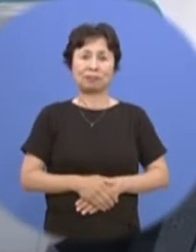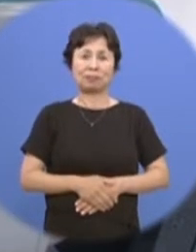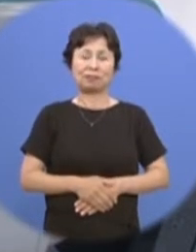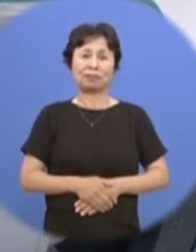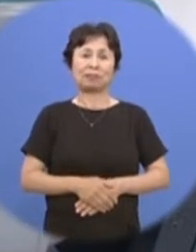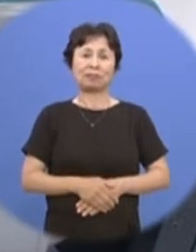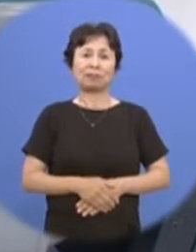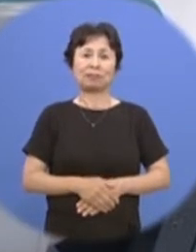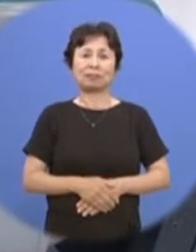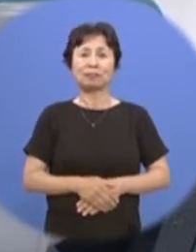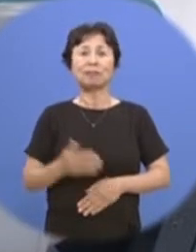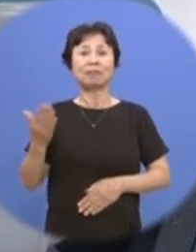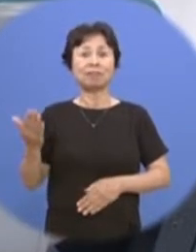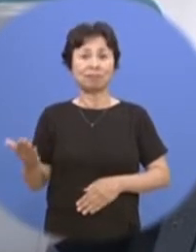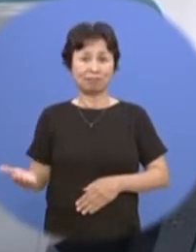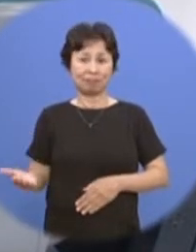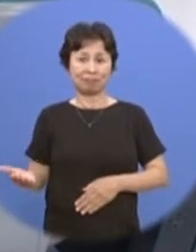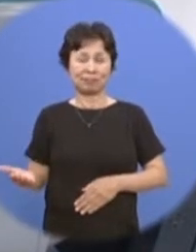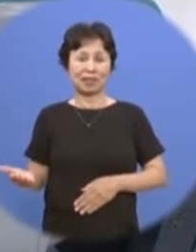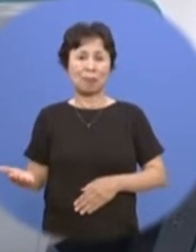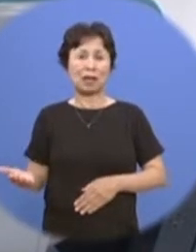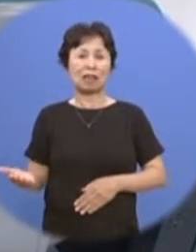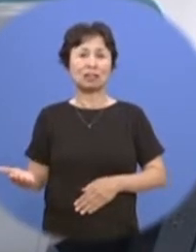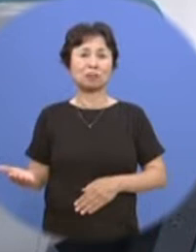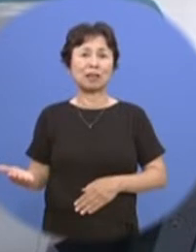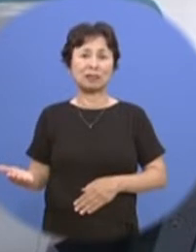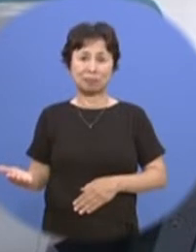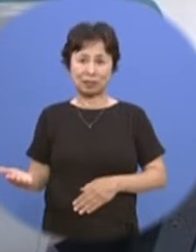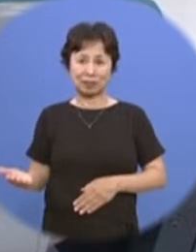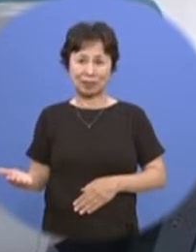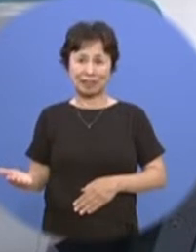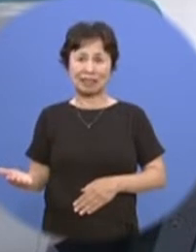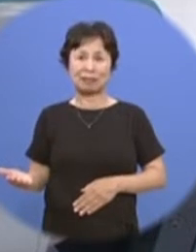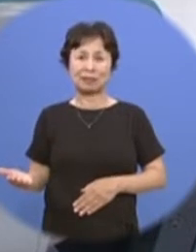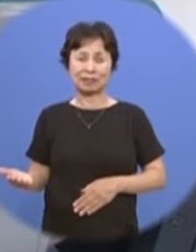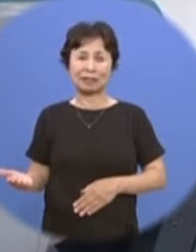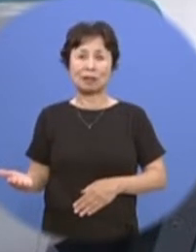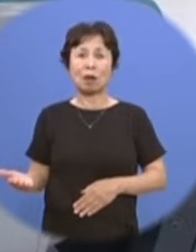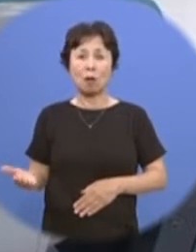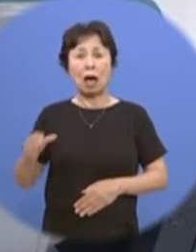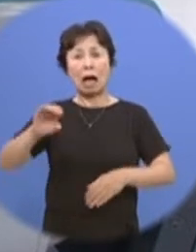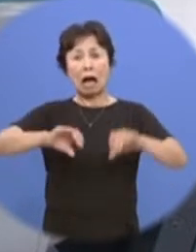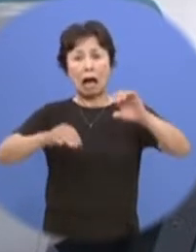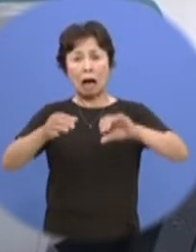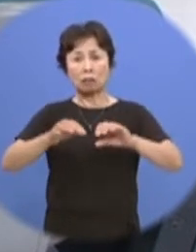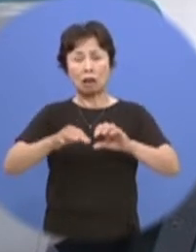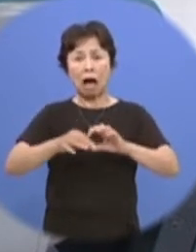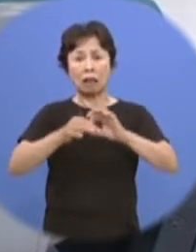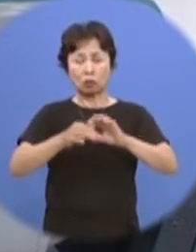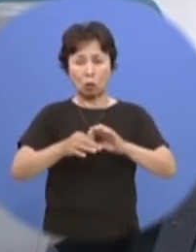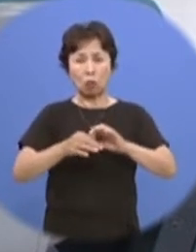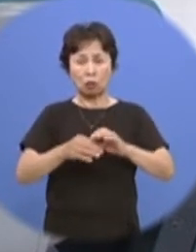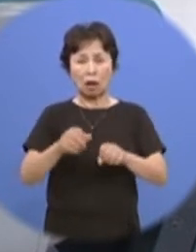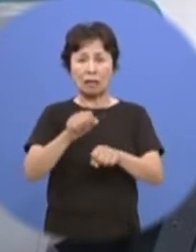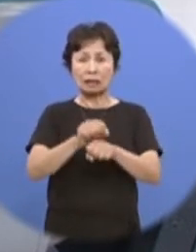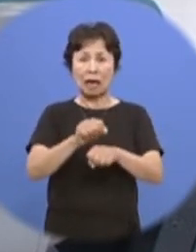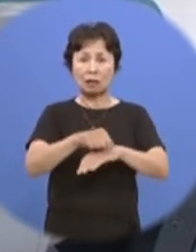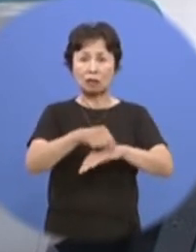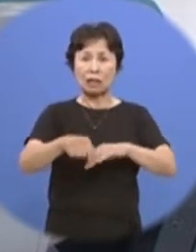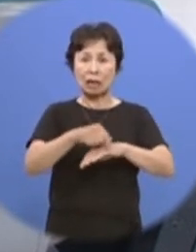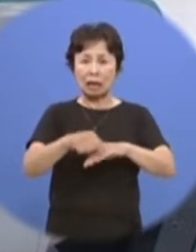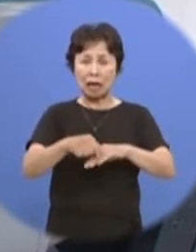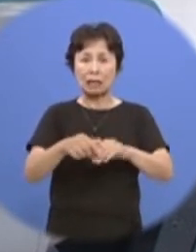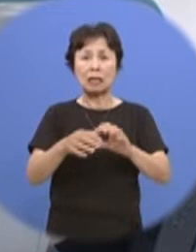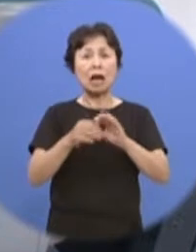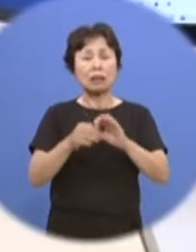最後に紹介するのはケミカルスマートものづくりラボです。化学反応や材料設計に関するシミュレーションが